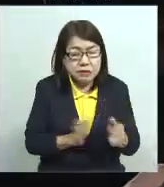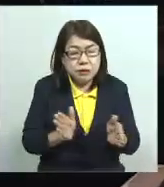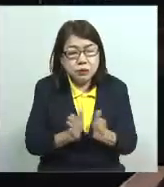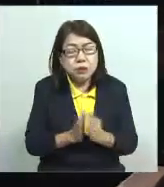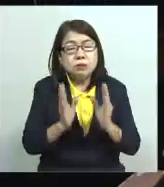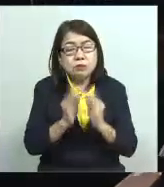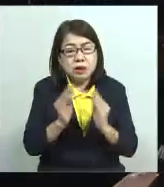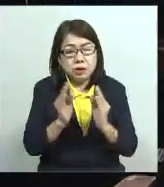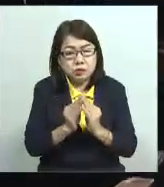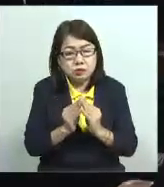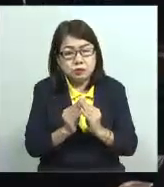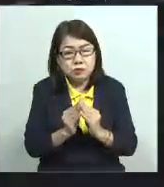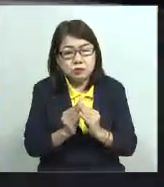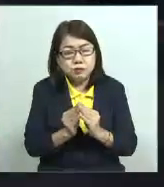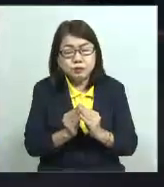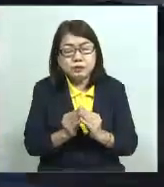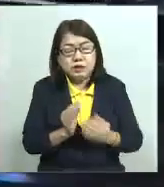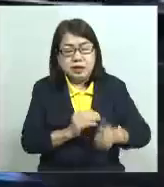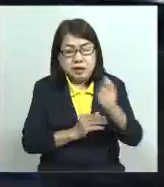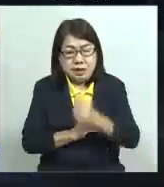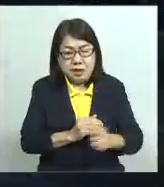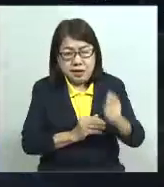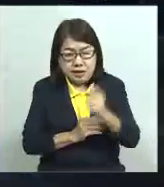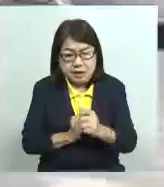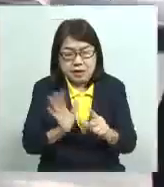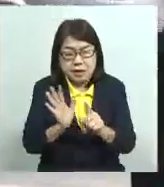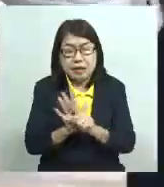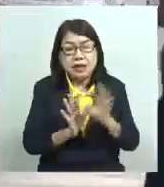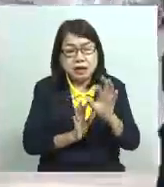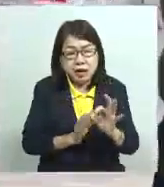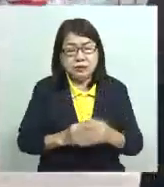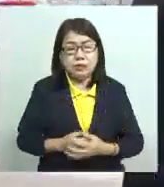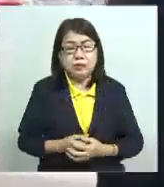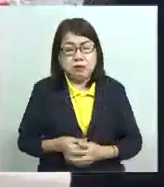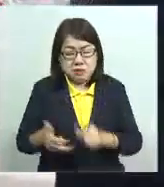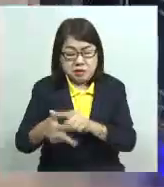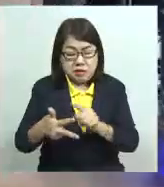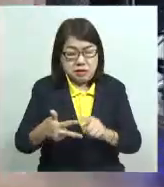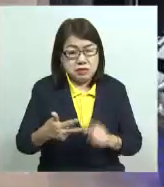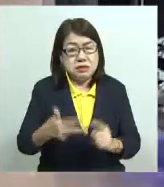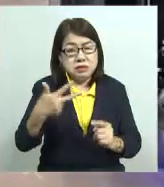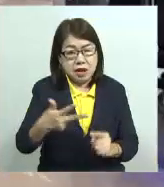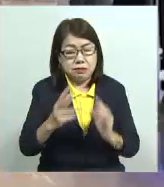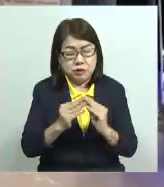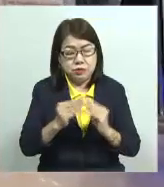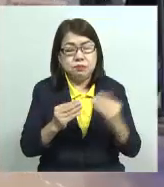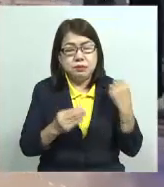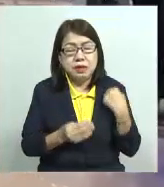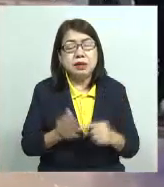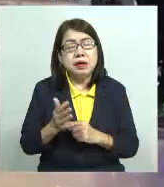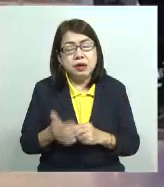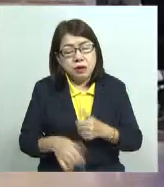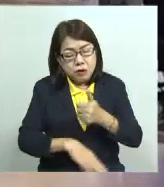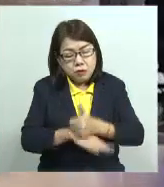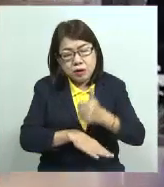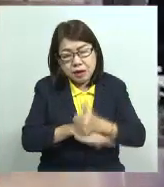างประเทศของที่ประชุมสุดยอดเอเชียตะวันออกครั้งที่9นอกจากนี้ก็มีนางมาลิสเพนรัฐมนตรีต่